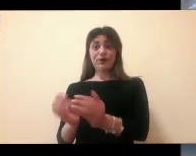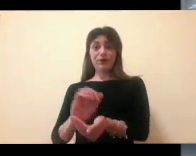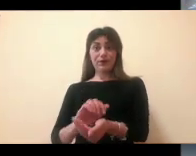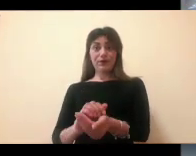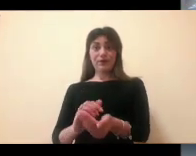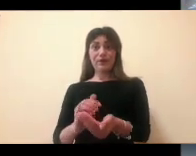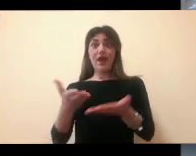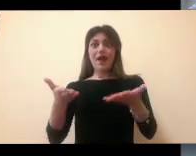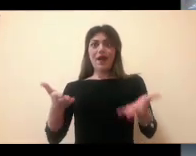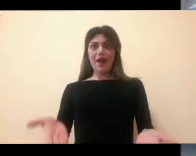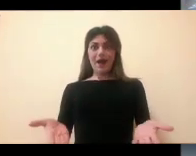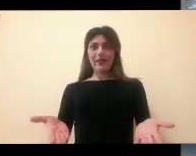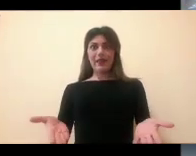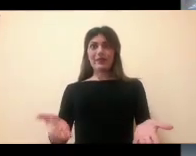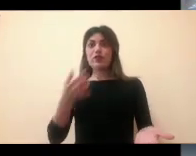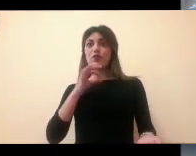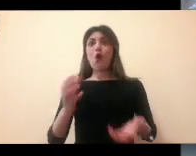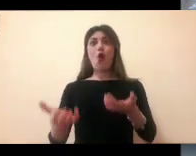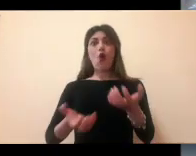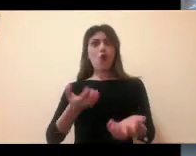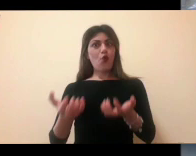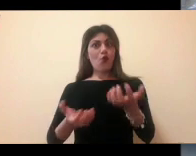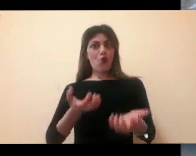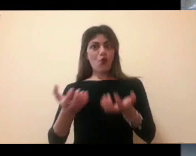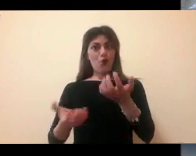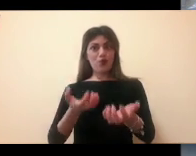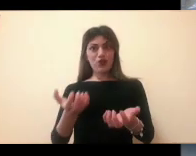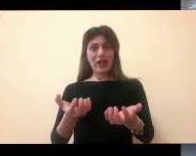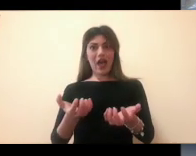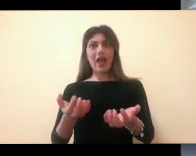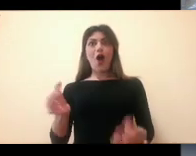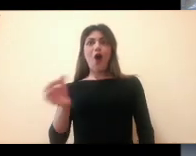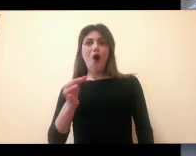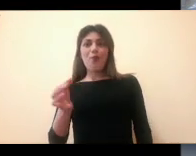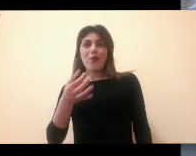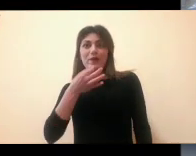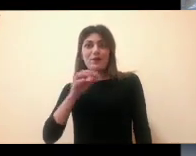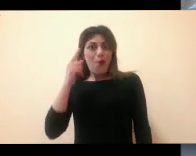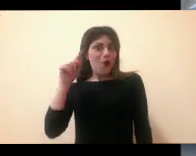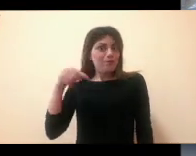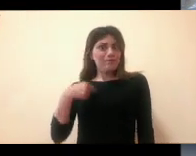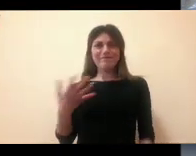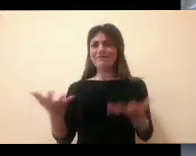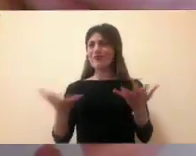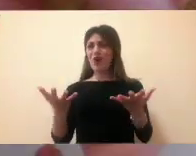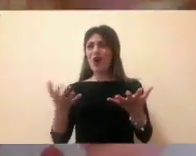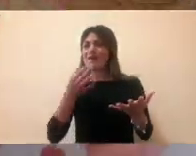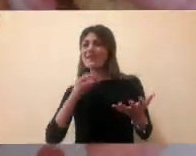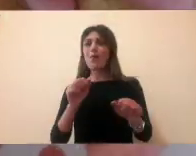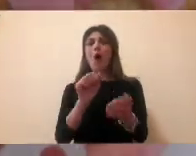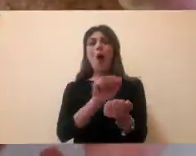A questo punto potete procedere alla cottura diretta delle vostre polpette oppure fare come me, ingolosirle un altro po'